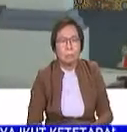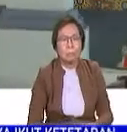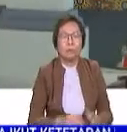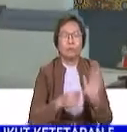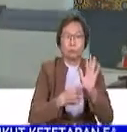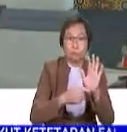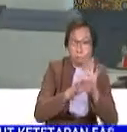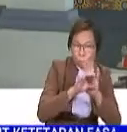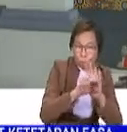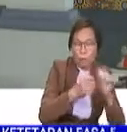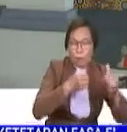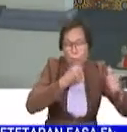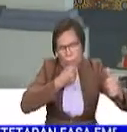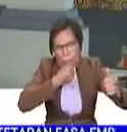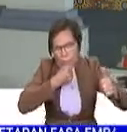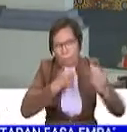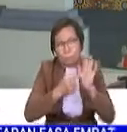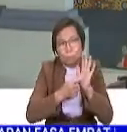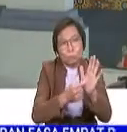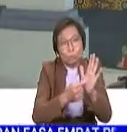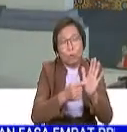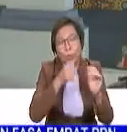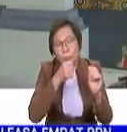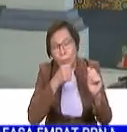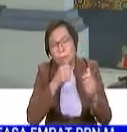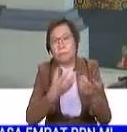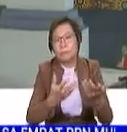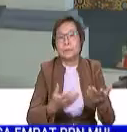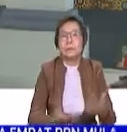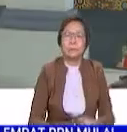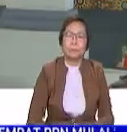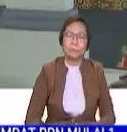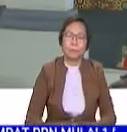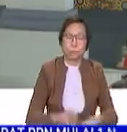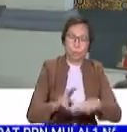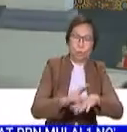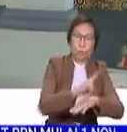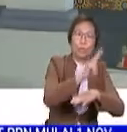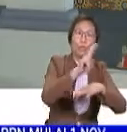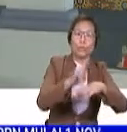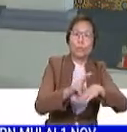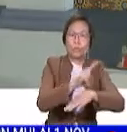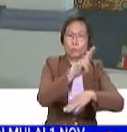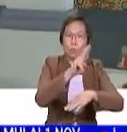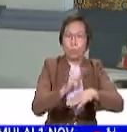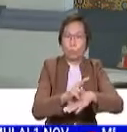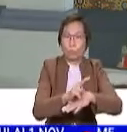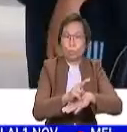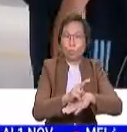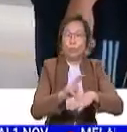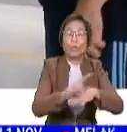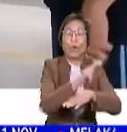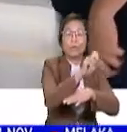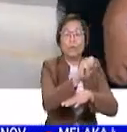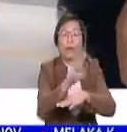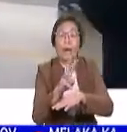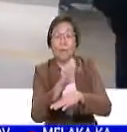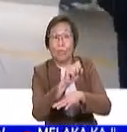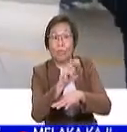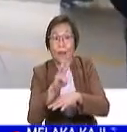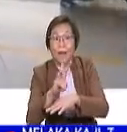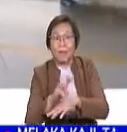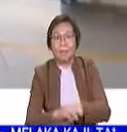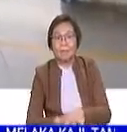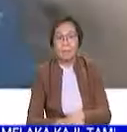batuk salah satunya. Jadi apa ni yang tu menggunakan apa ni peranti